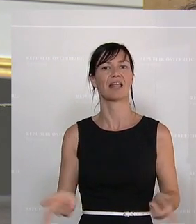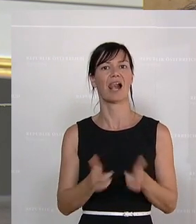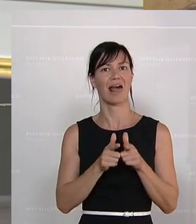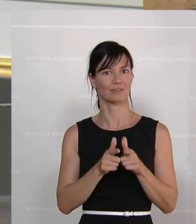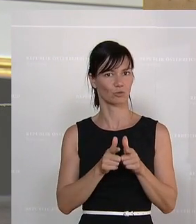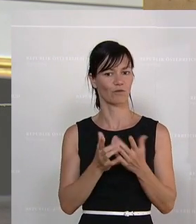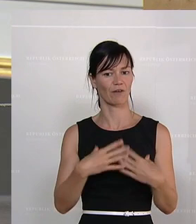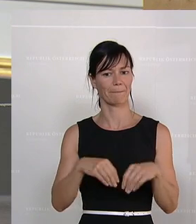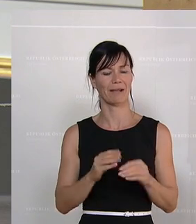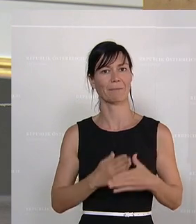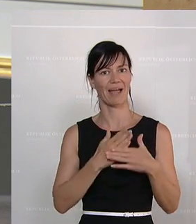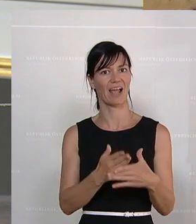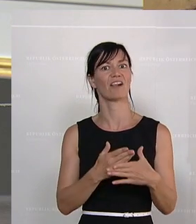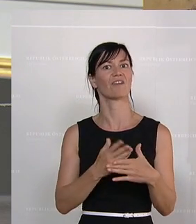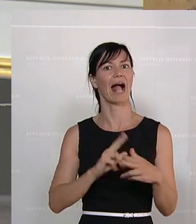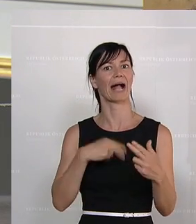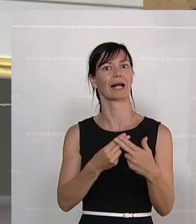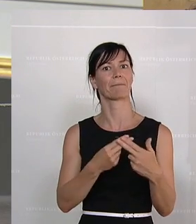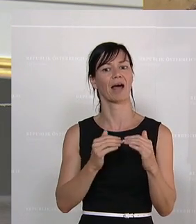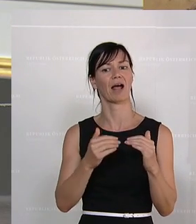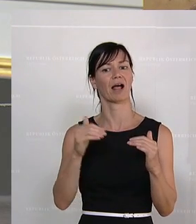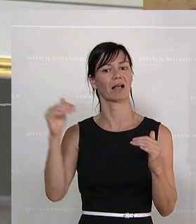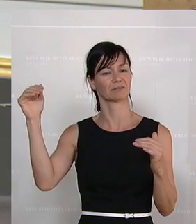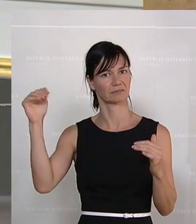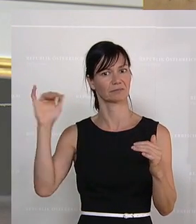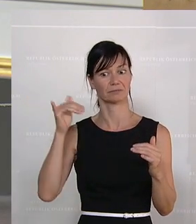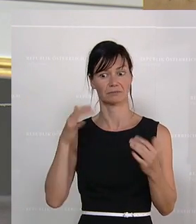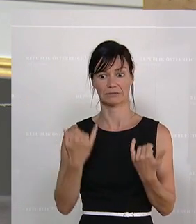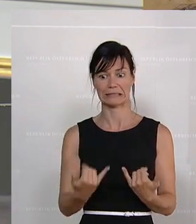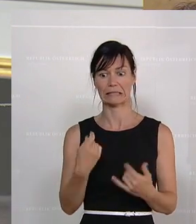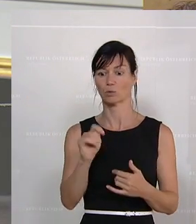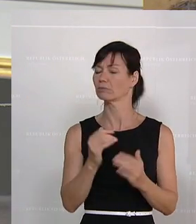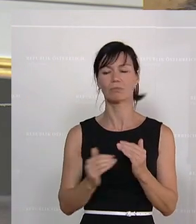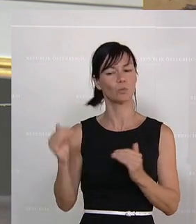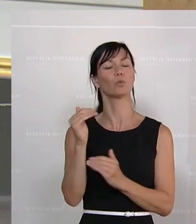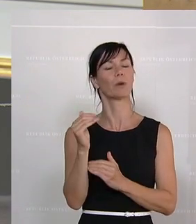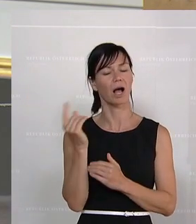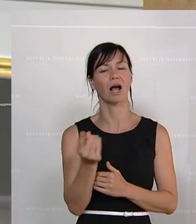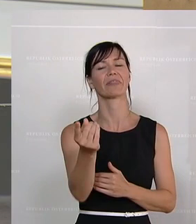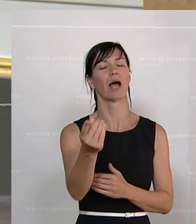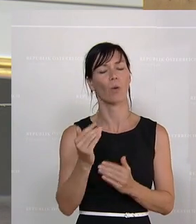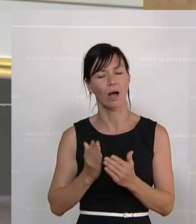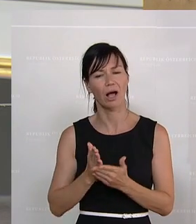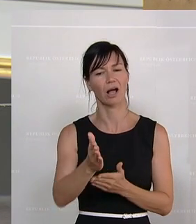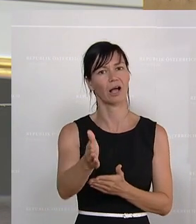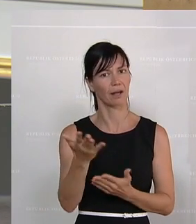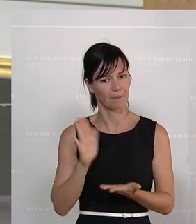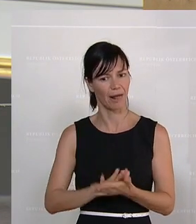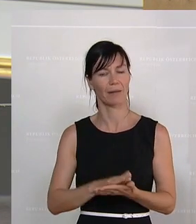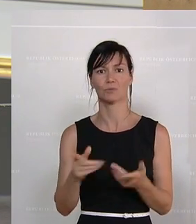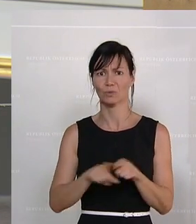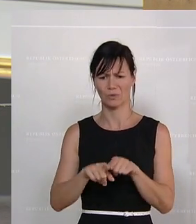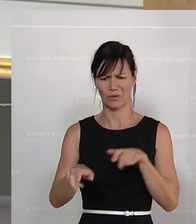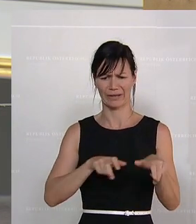geplant sind die eben weit über die jetzige teuren ausreichen sondern noch weit über die jetzige legislaturperiode